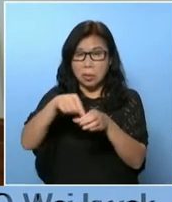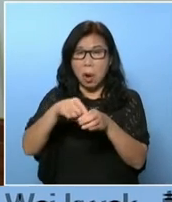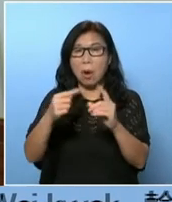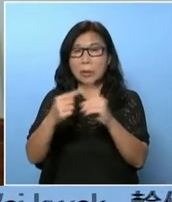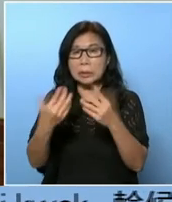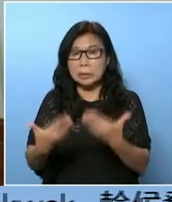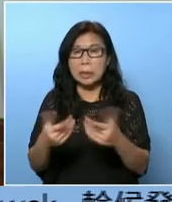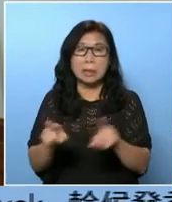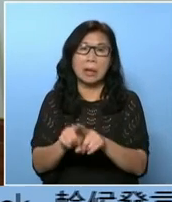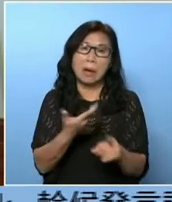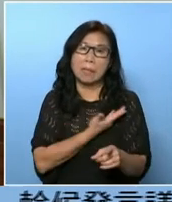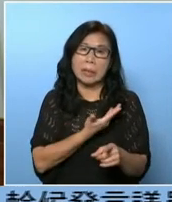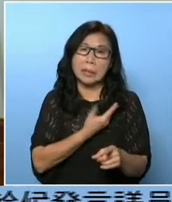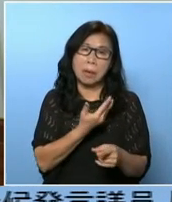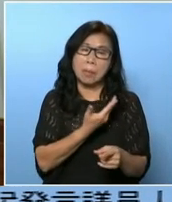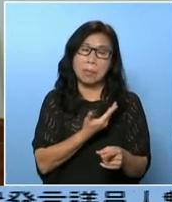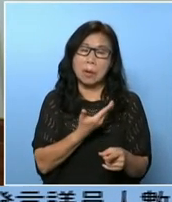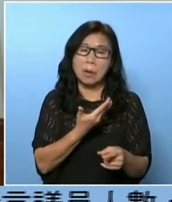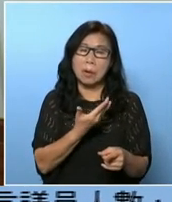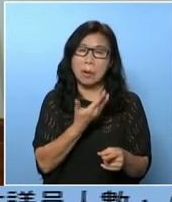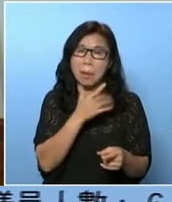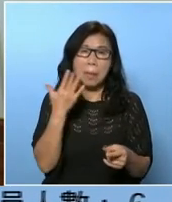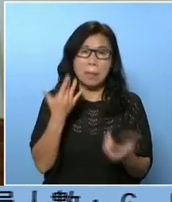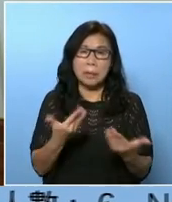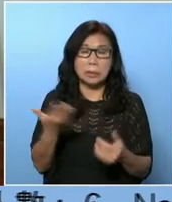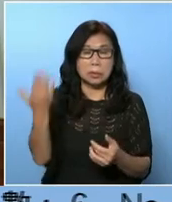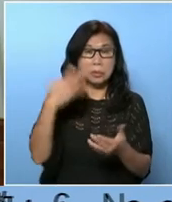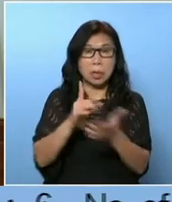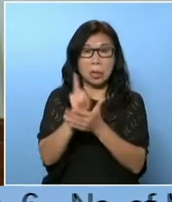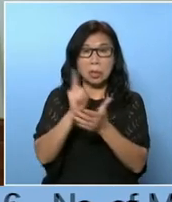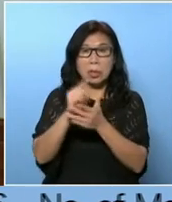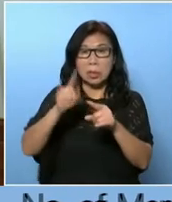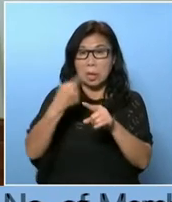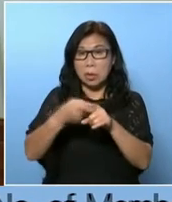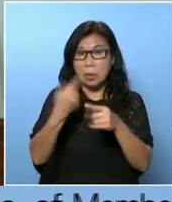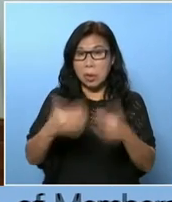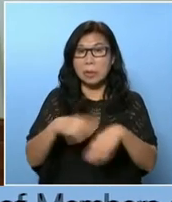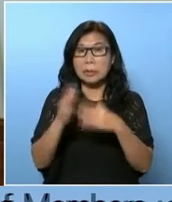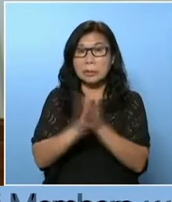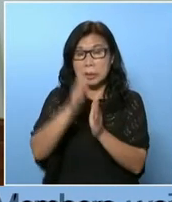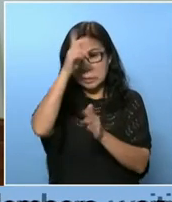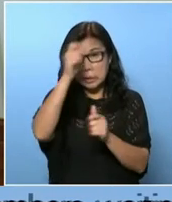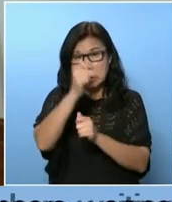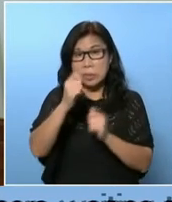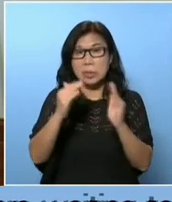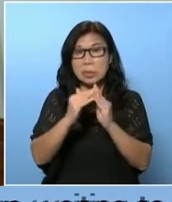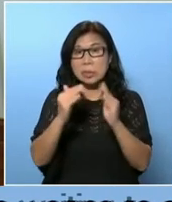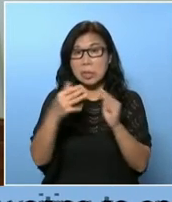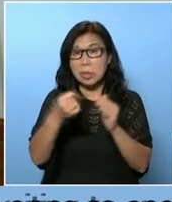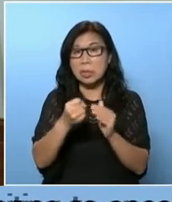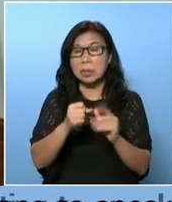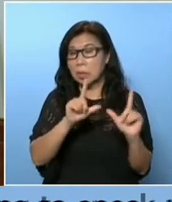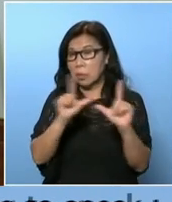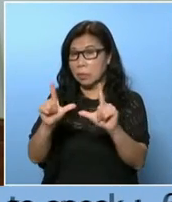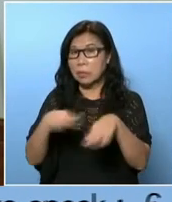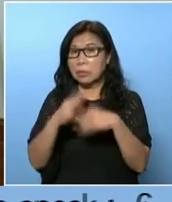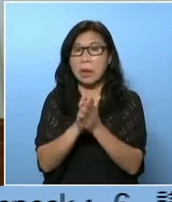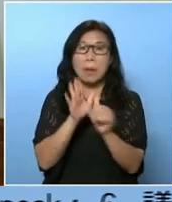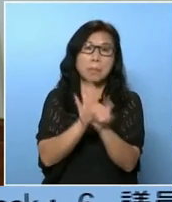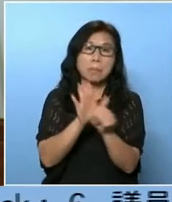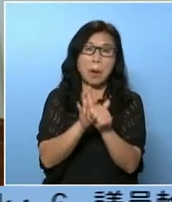被犧牲的一群。在上個月初，勞福局局長羅致光曾反駁政府的越扶越